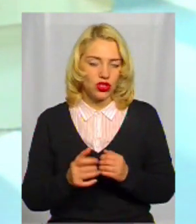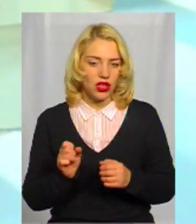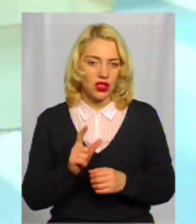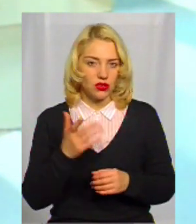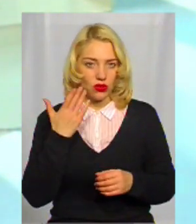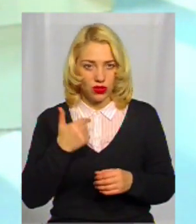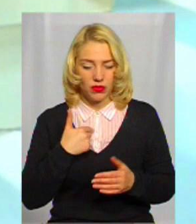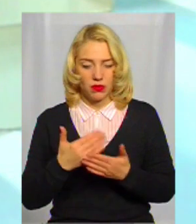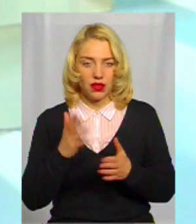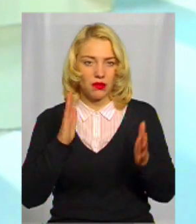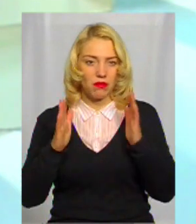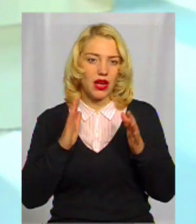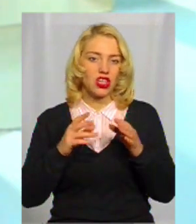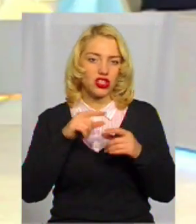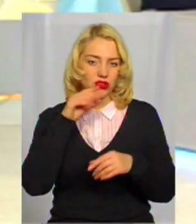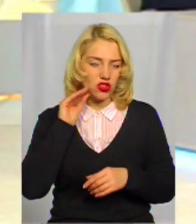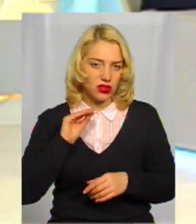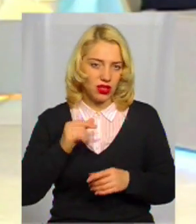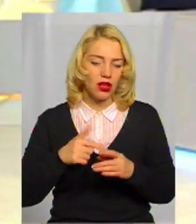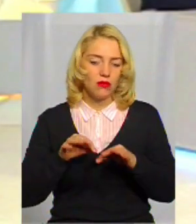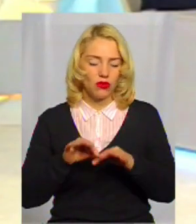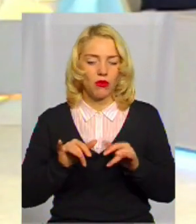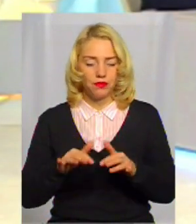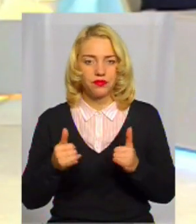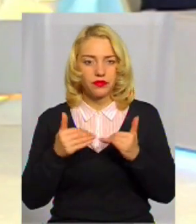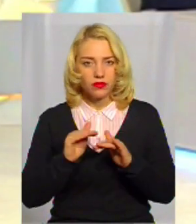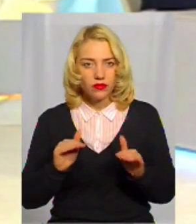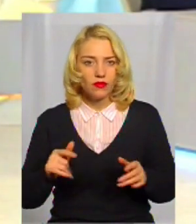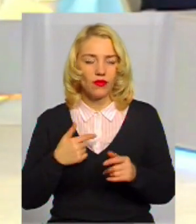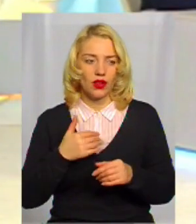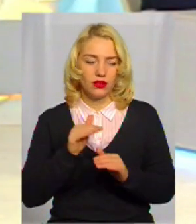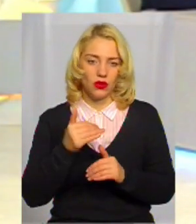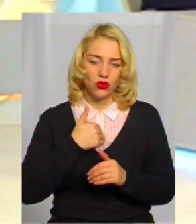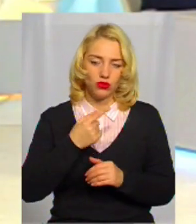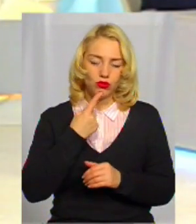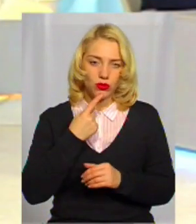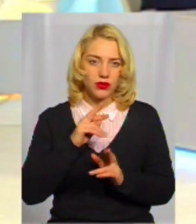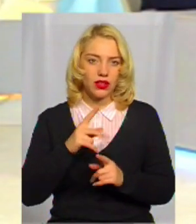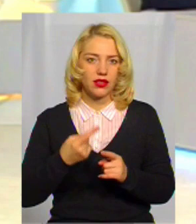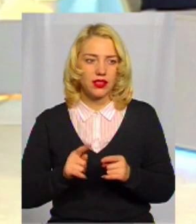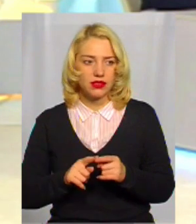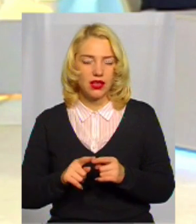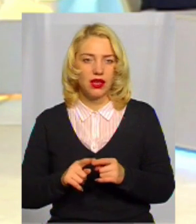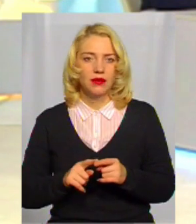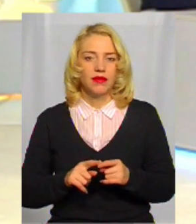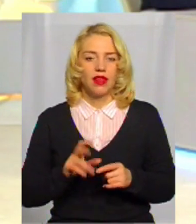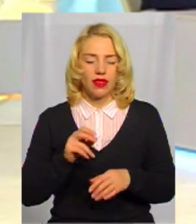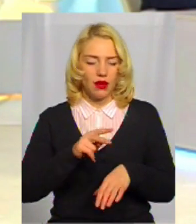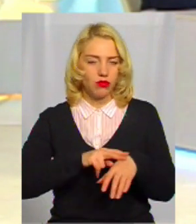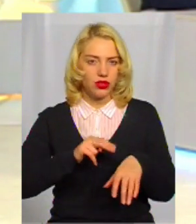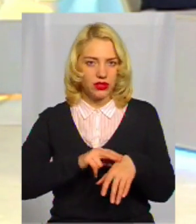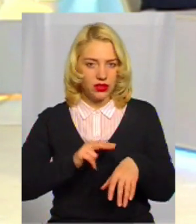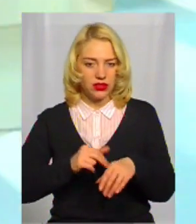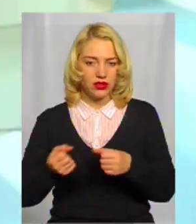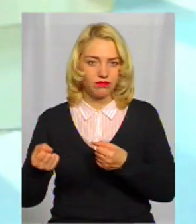наприклад, ми в парку Шевченка проводимо акцію для діток, потім там дітки хочуть спробувати, як це переміщатися на патрульному автомобілі,